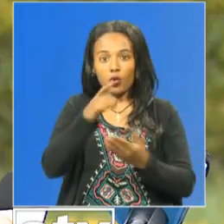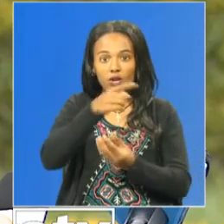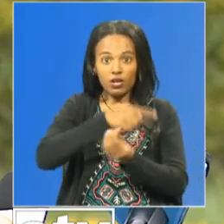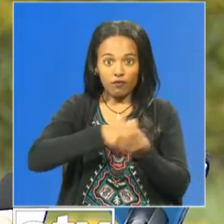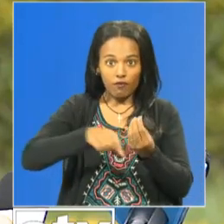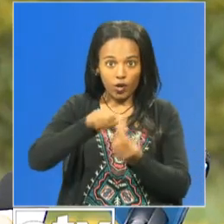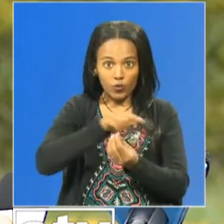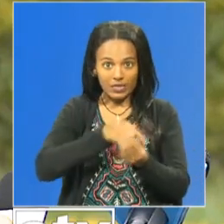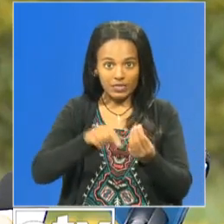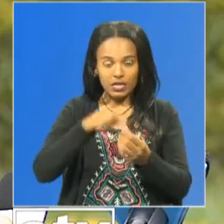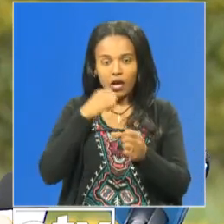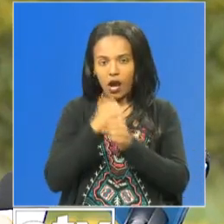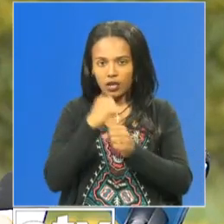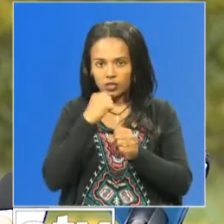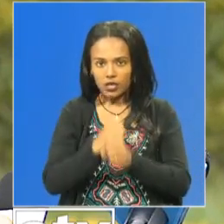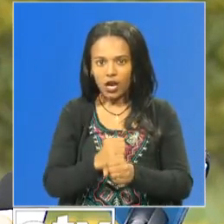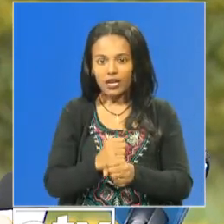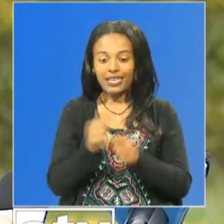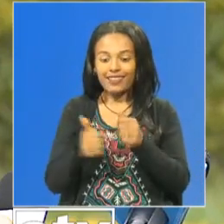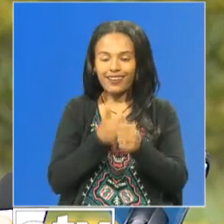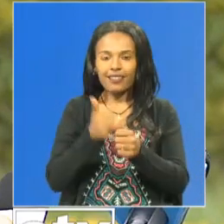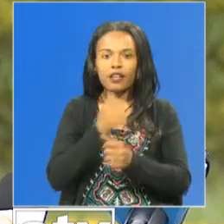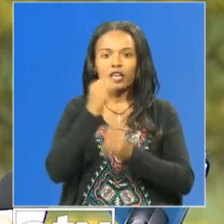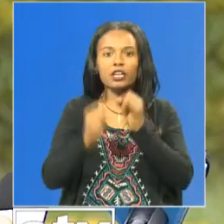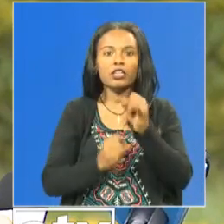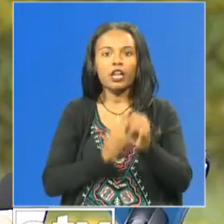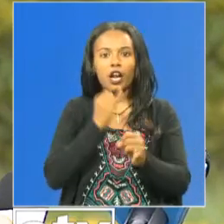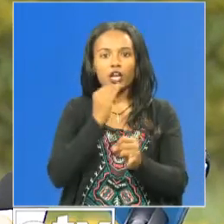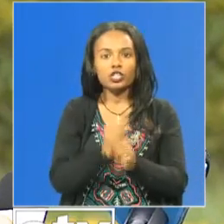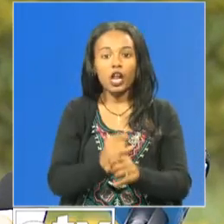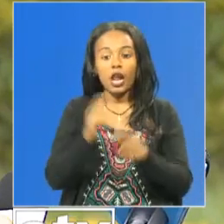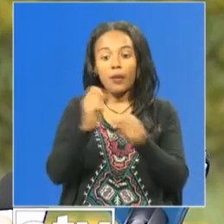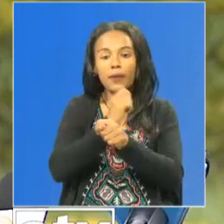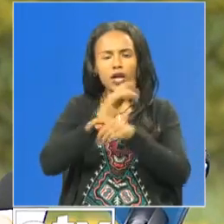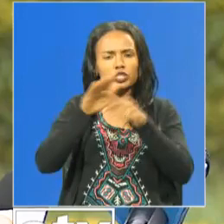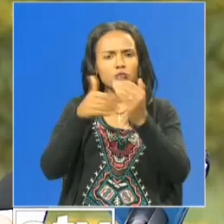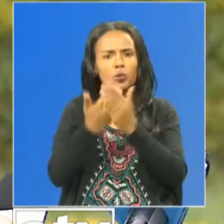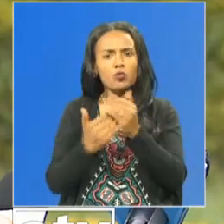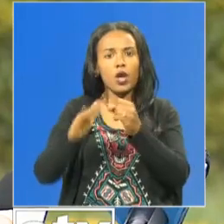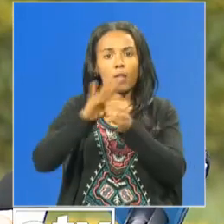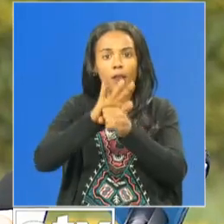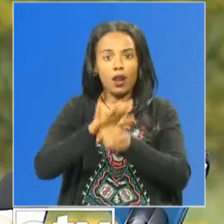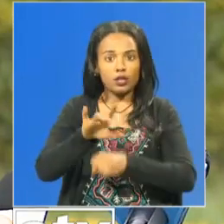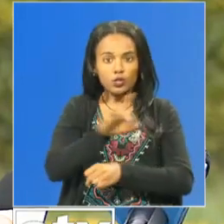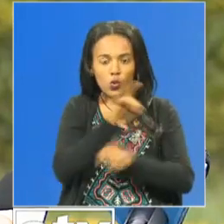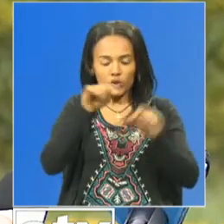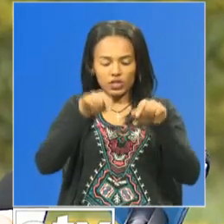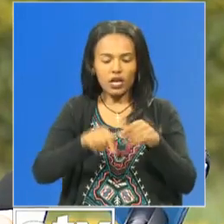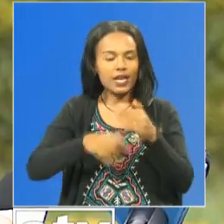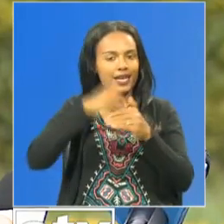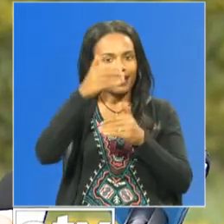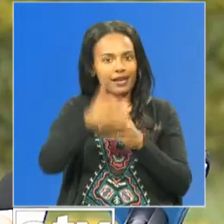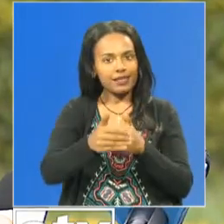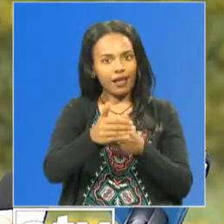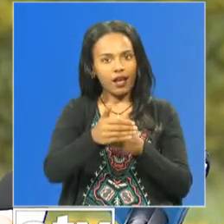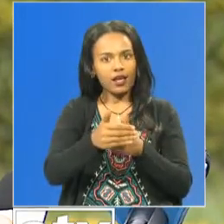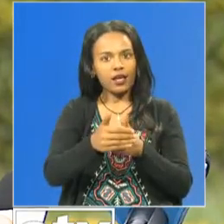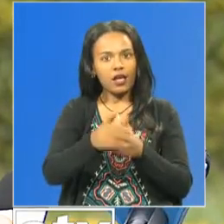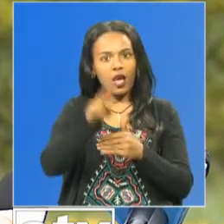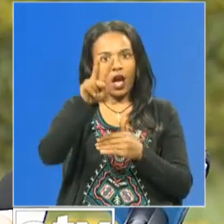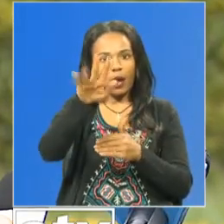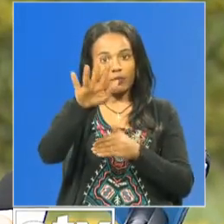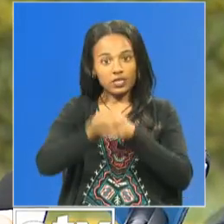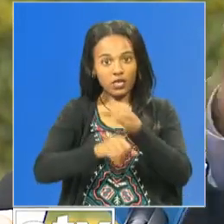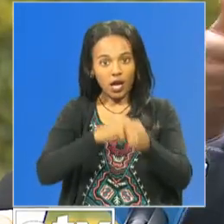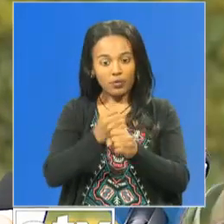የኢንቫይሮንመንት አሰራር የተከተለ ኢንተርናሽናል ፕራክቲስ በሙሉ ያሟላ በመሆኑ ዛሬ ለቀጣይ 25